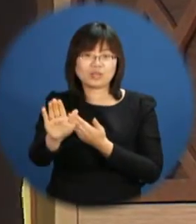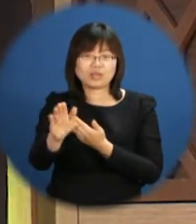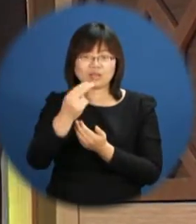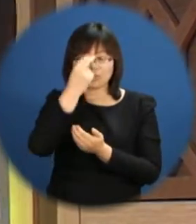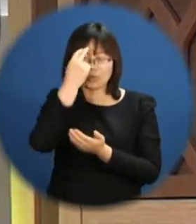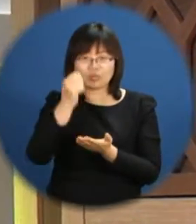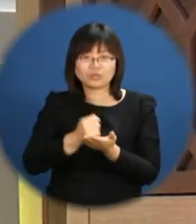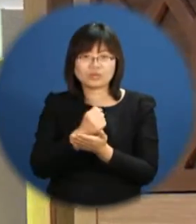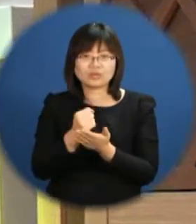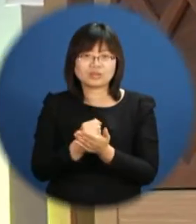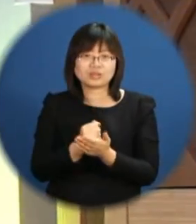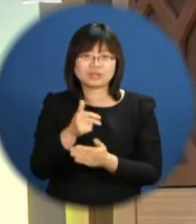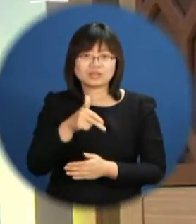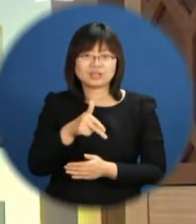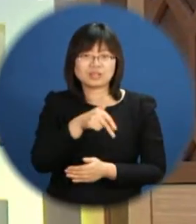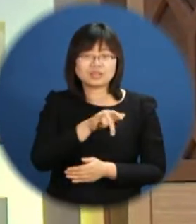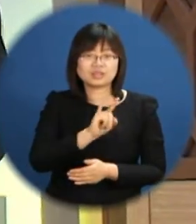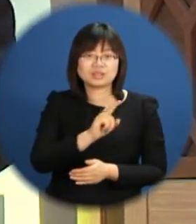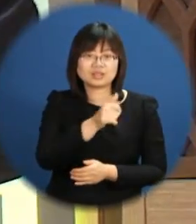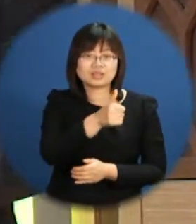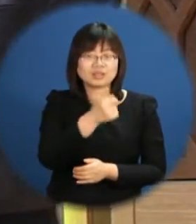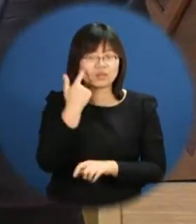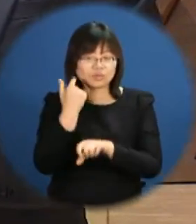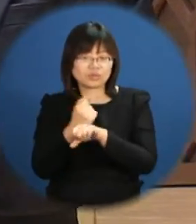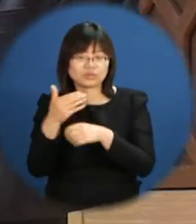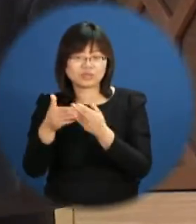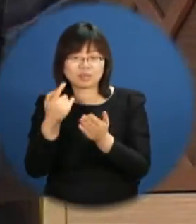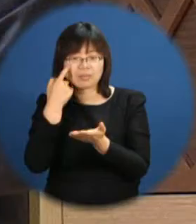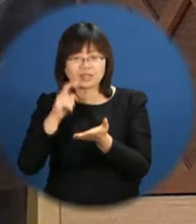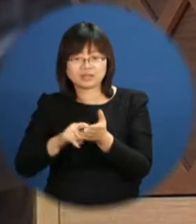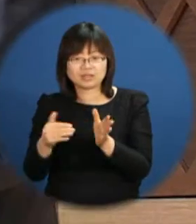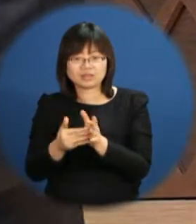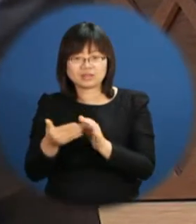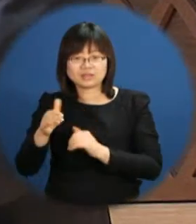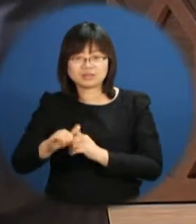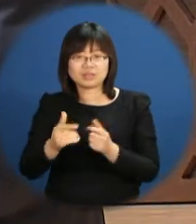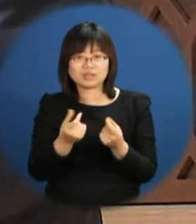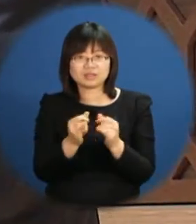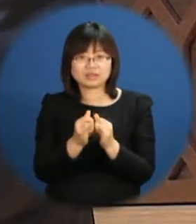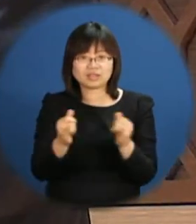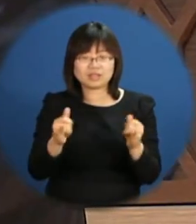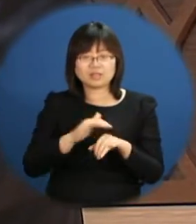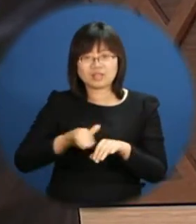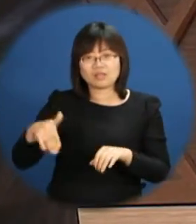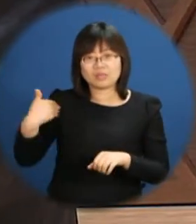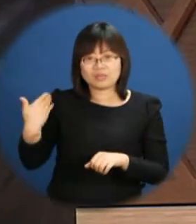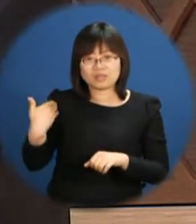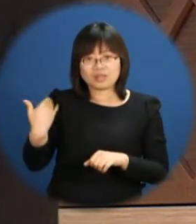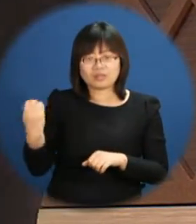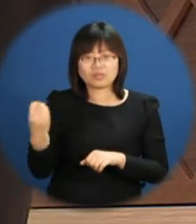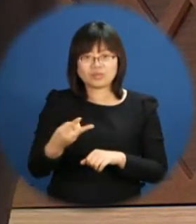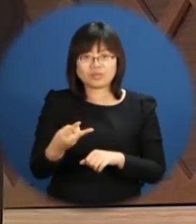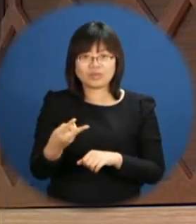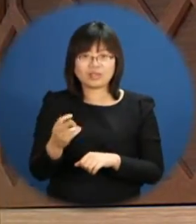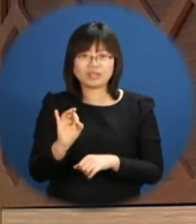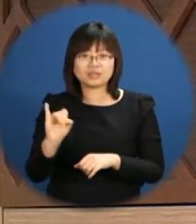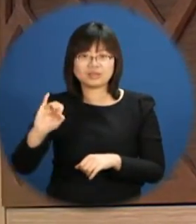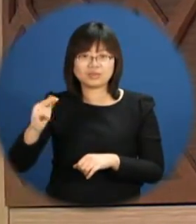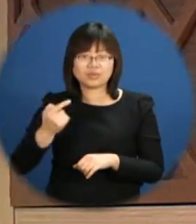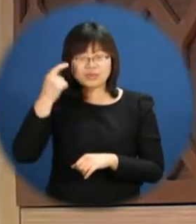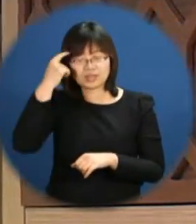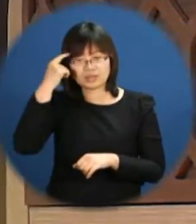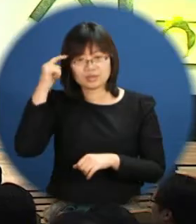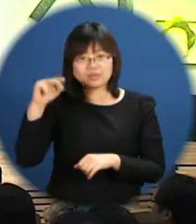갭은 듯이 7월 연구실에서 발 변하긴 했지만 이 사람을 전혀 몰랐고 e 온 개념도